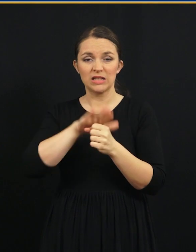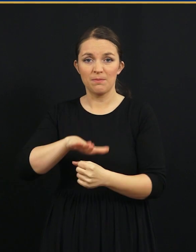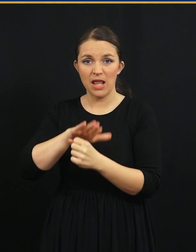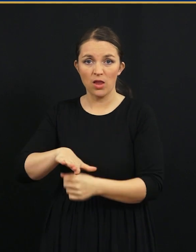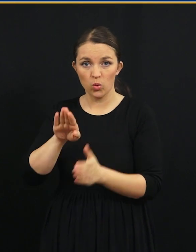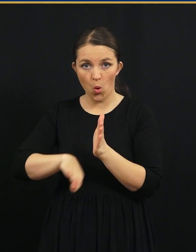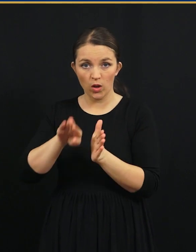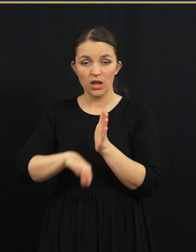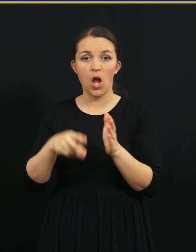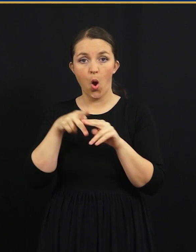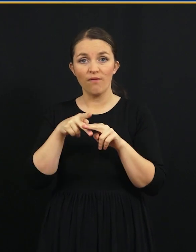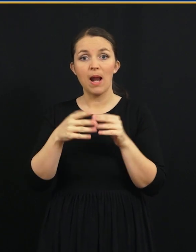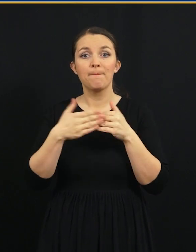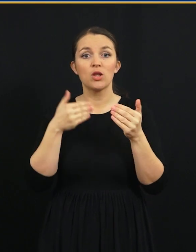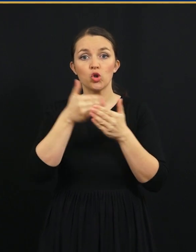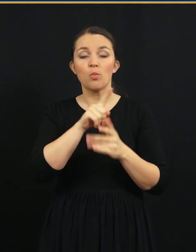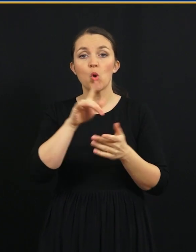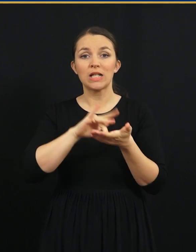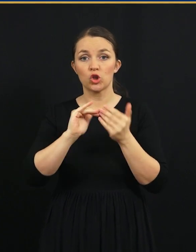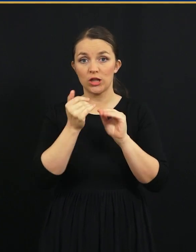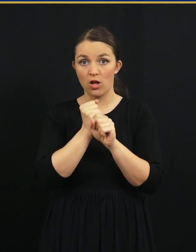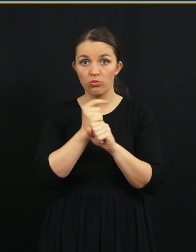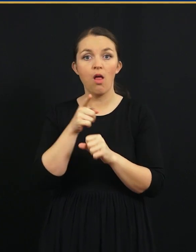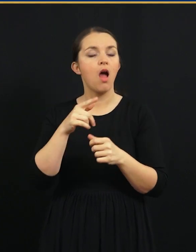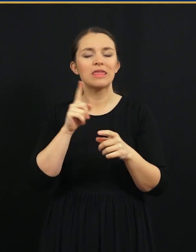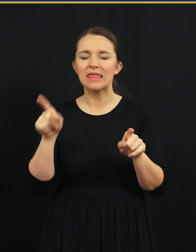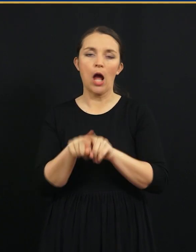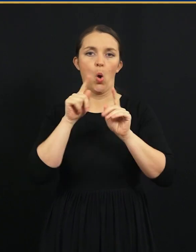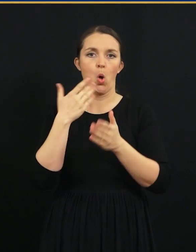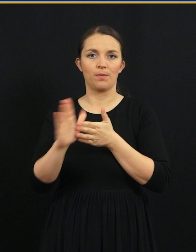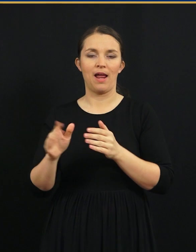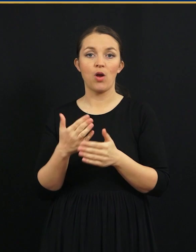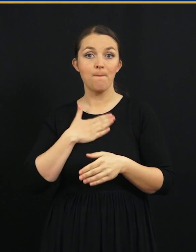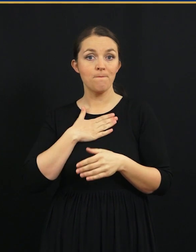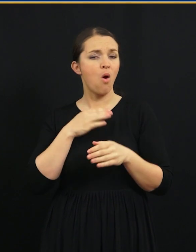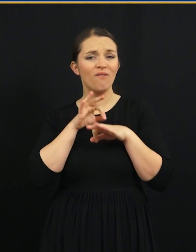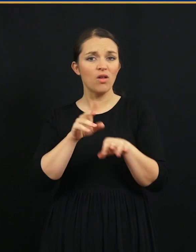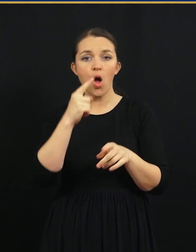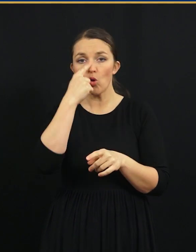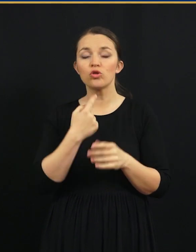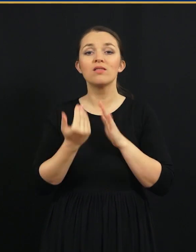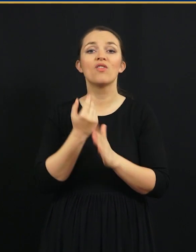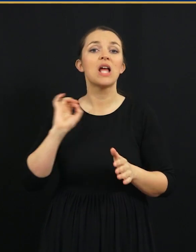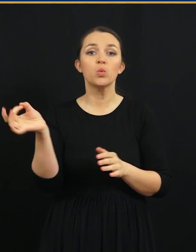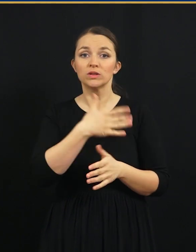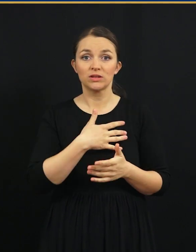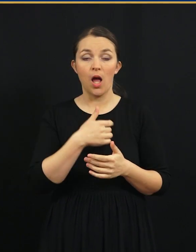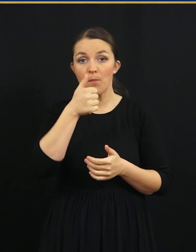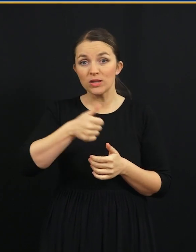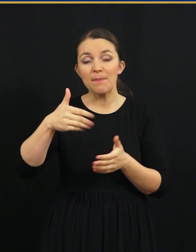diskriminatorne ovire pri dostopu do CSD nemudoma odpravijo. Moje vodilo je dostojanstvo za